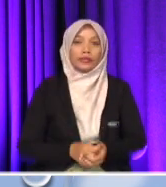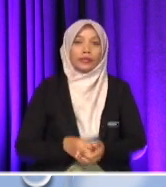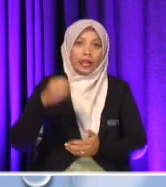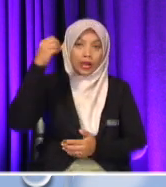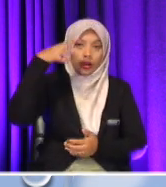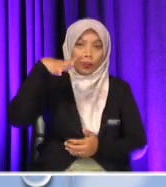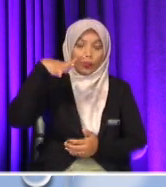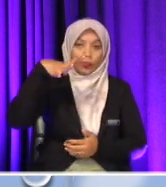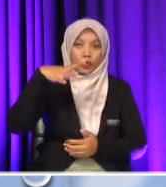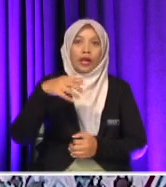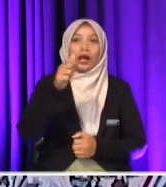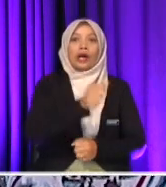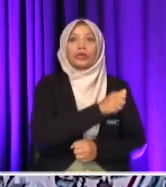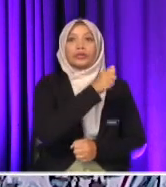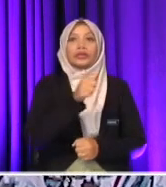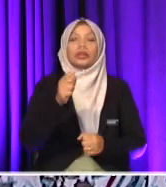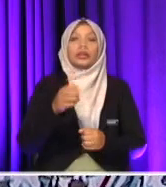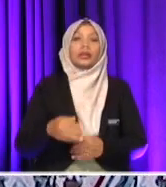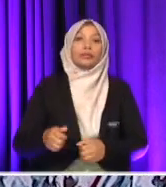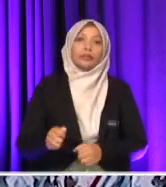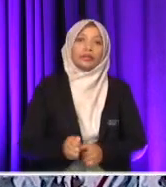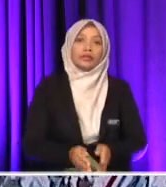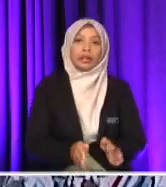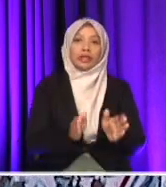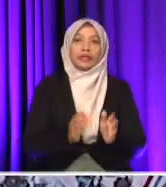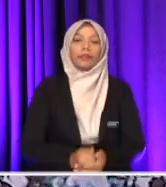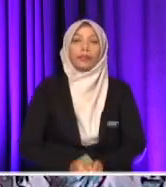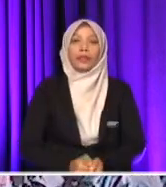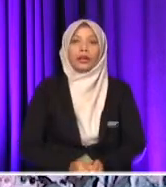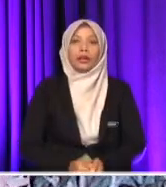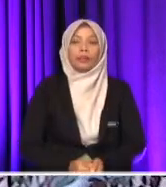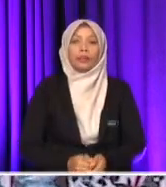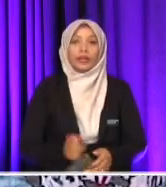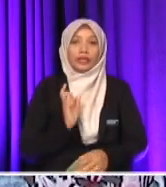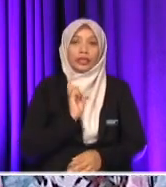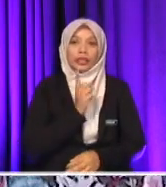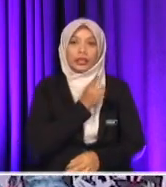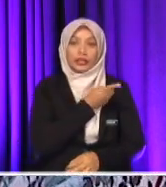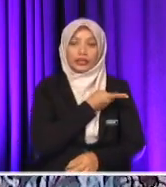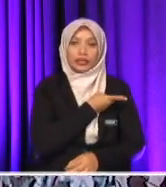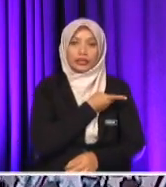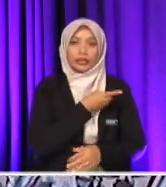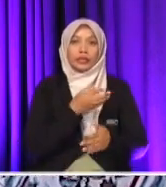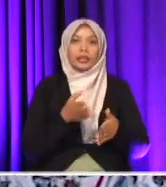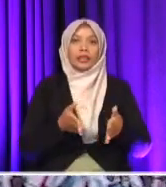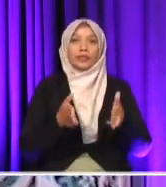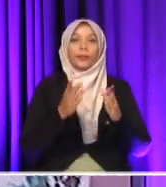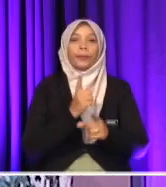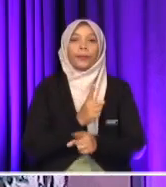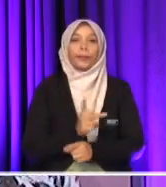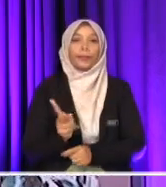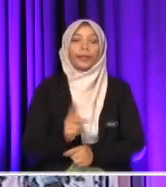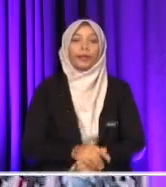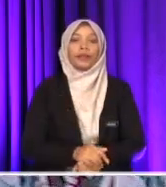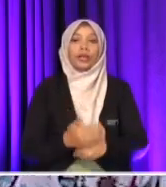tu. Jadi arus akan mengalir. Ini konsep yang boleh kita apply kan lah Kalau kita nak tengok yang paling mudah kita, yang ini yang